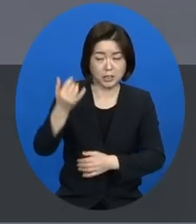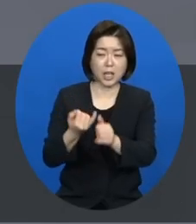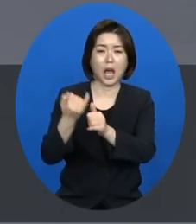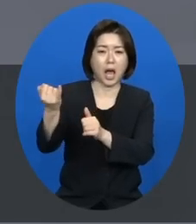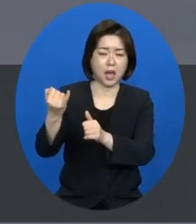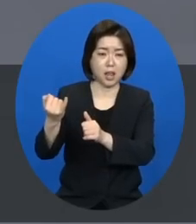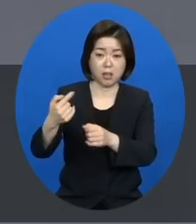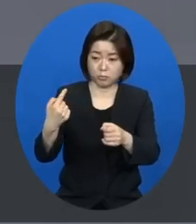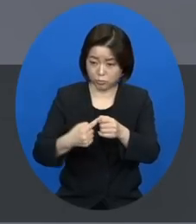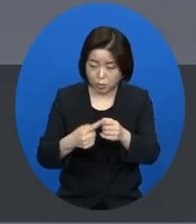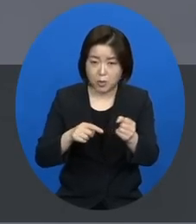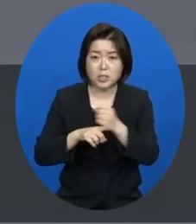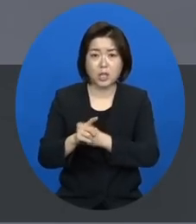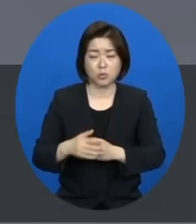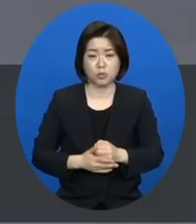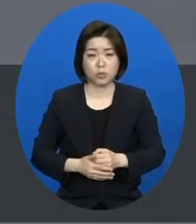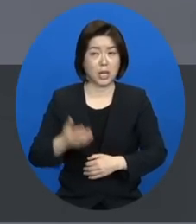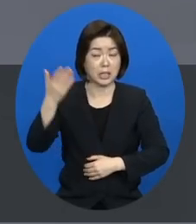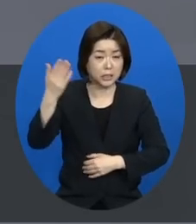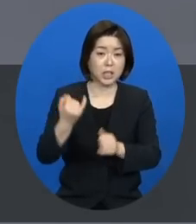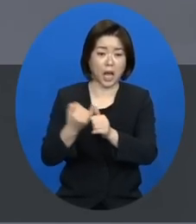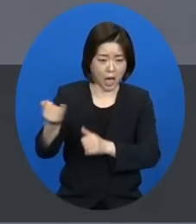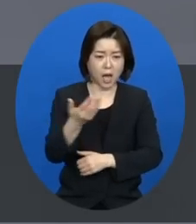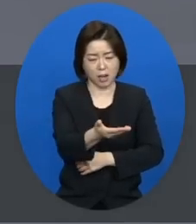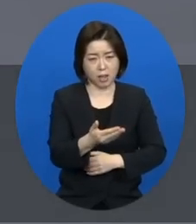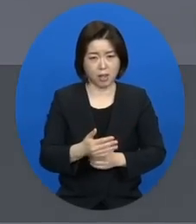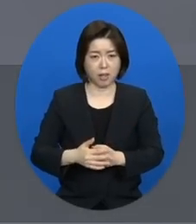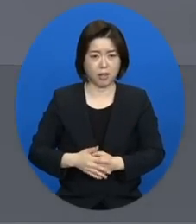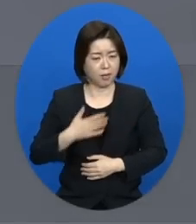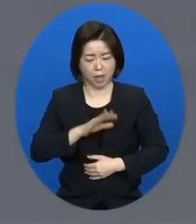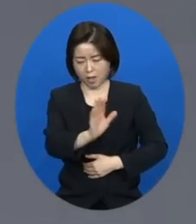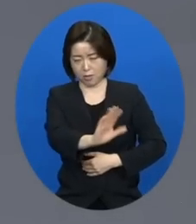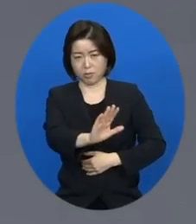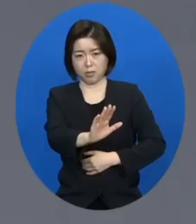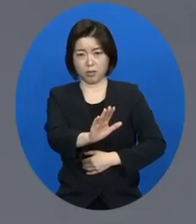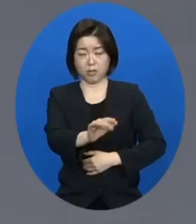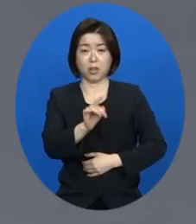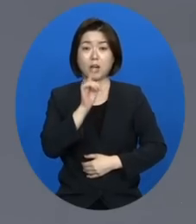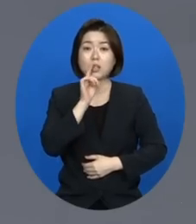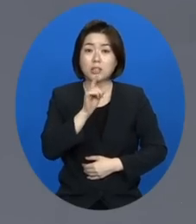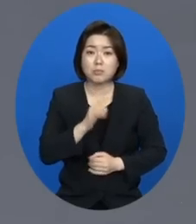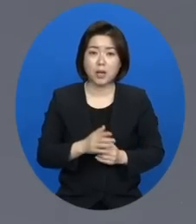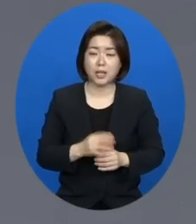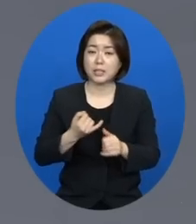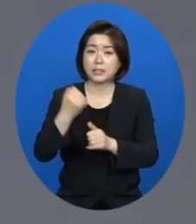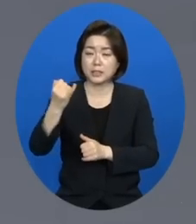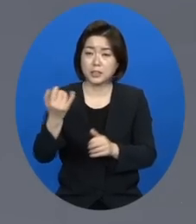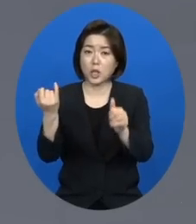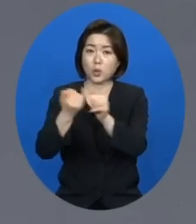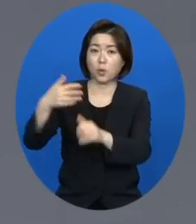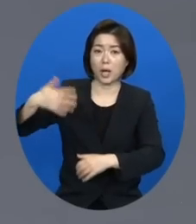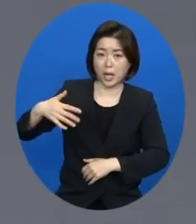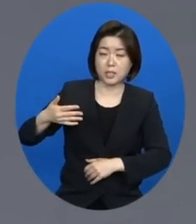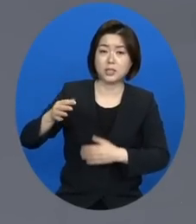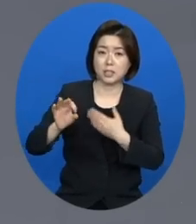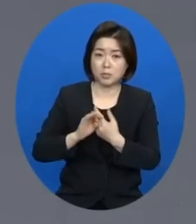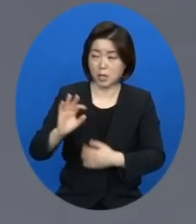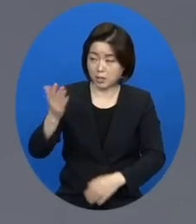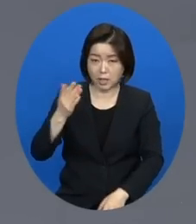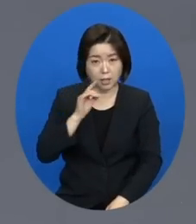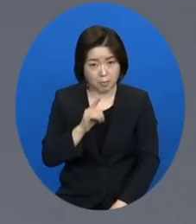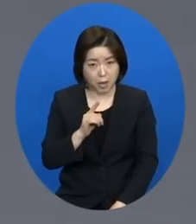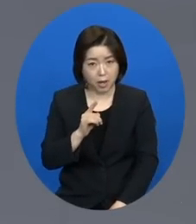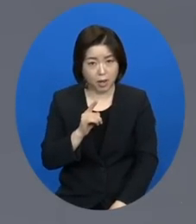첫 번째입니다. 당신은 그의 아내 아닙니까? 이 말은 그녀가 결혼하지 않았으면 그러면 된다는